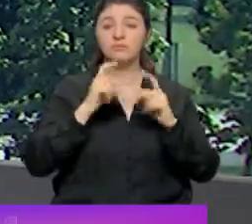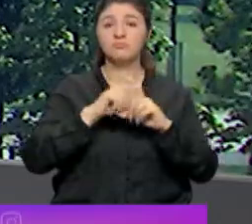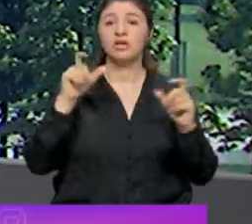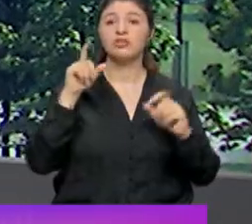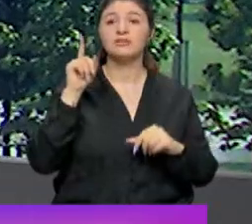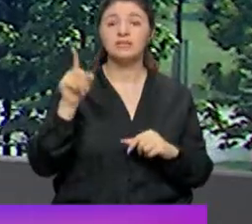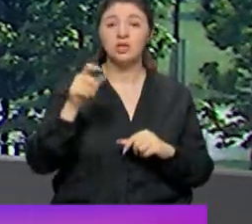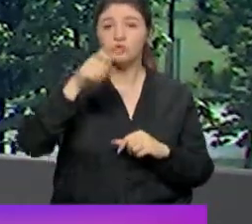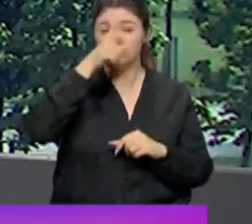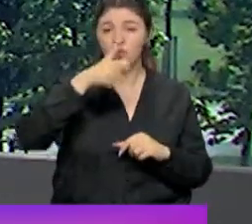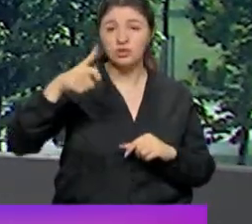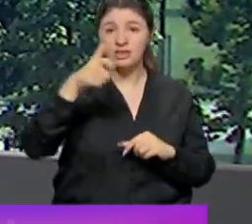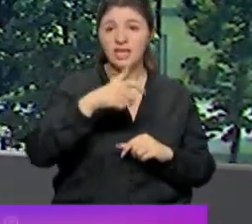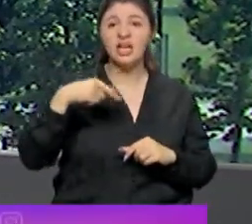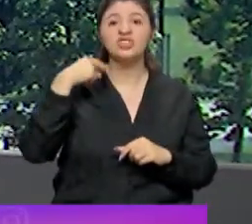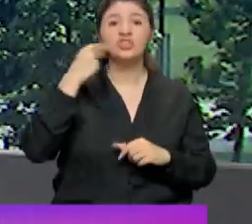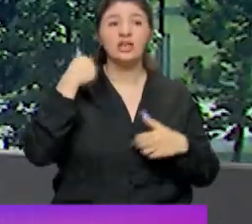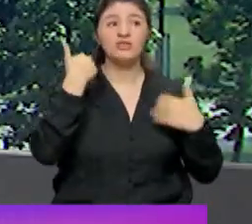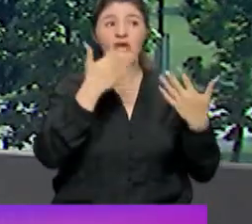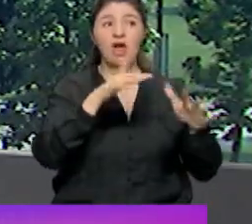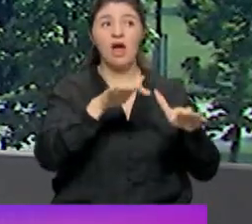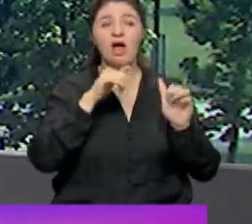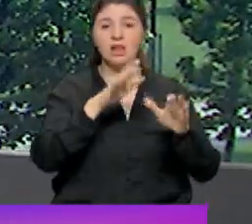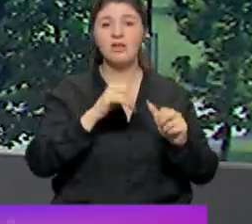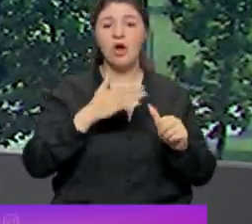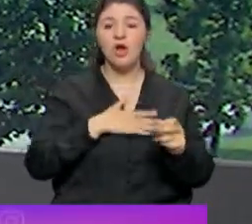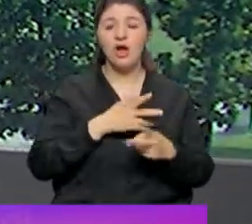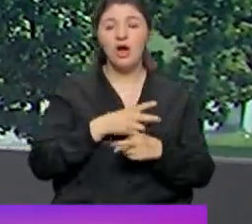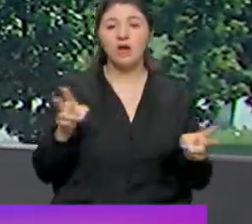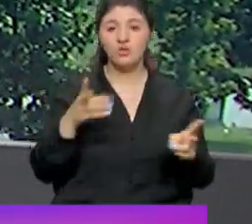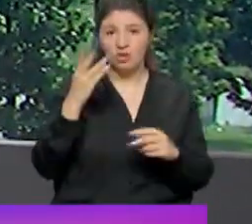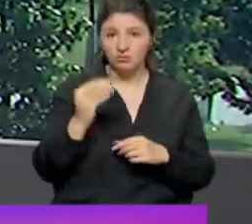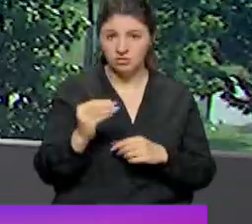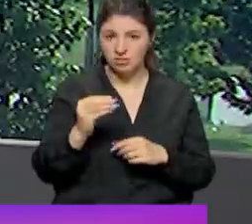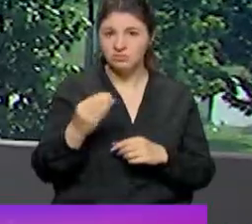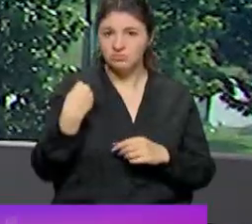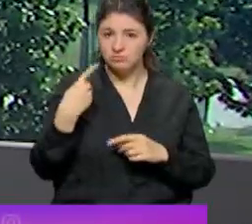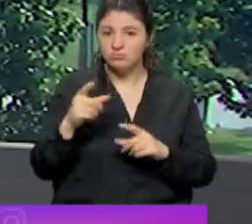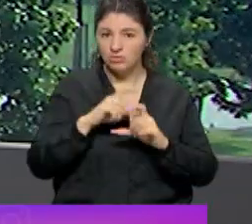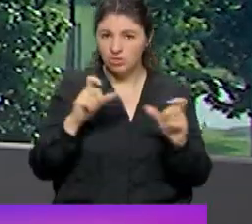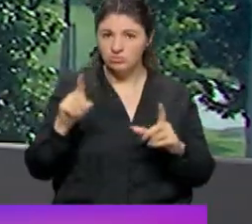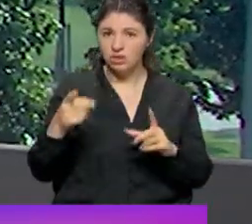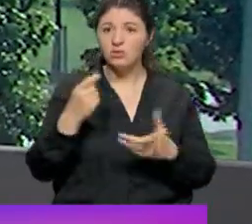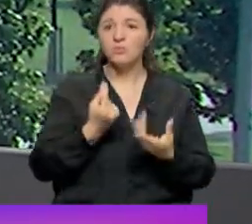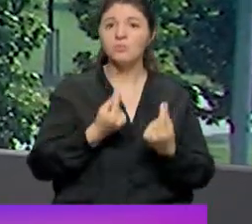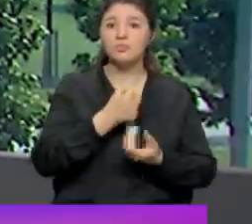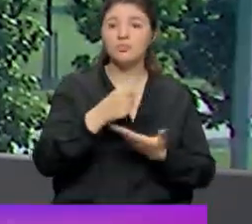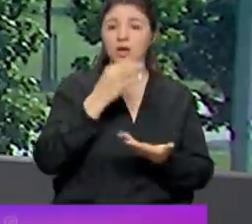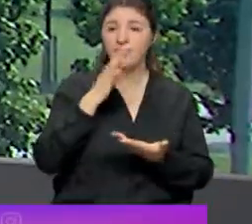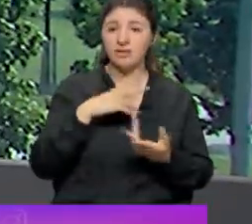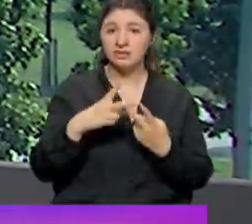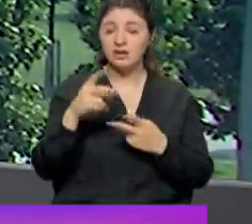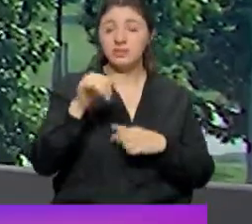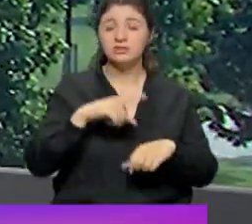manşetinde ki Türkiye'nin şeker ithalatının önünün açılması manşet Bunlar sırada buğday haberi var